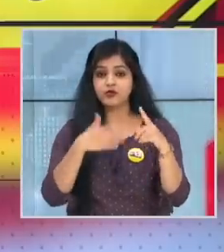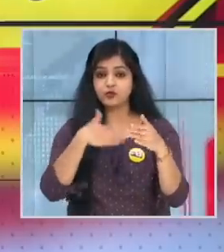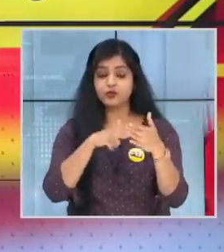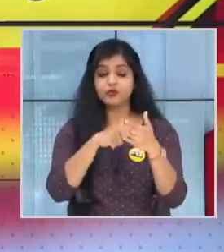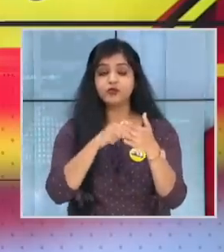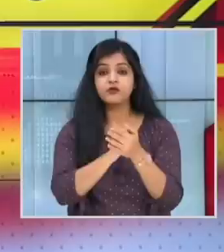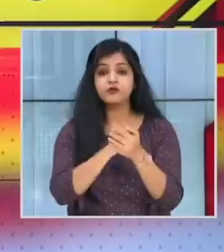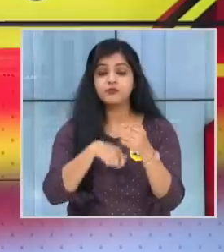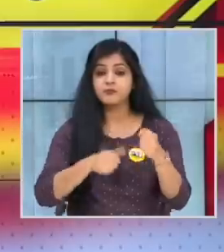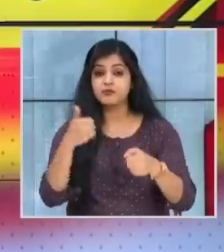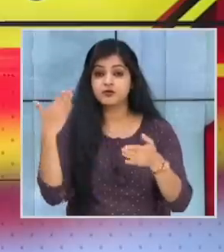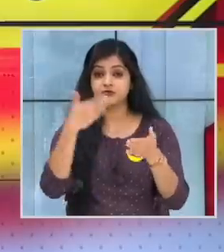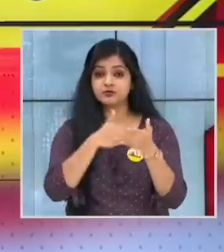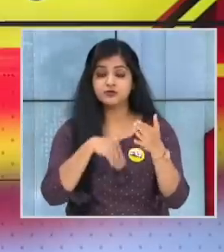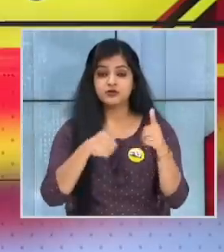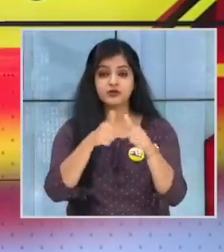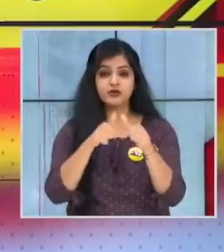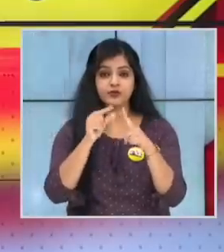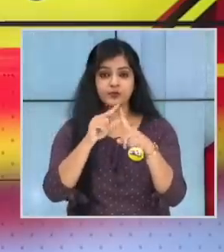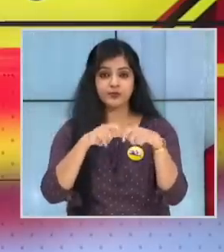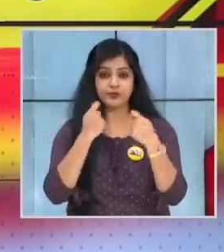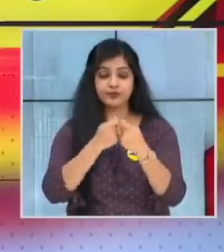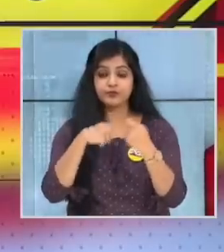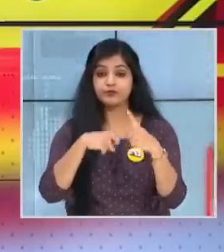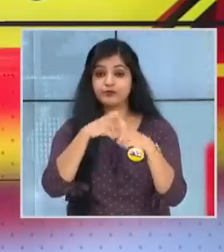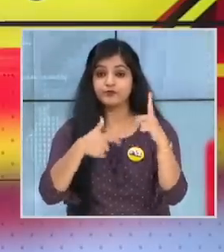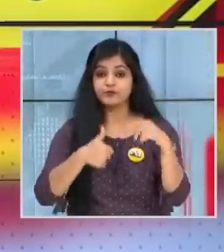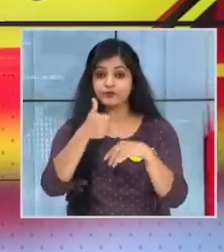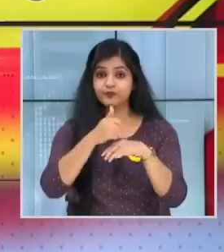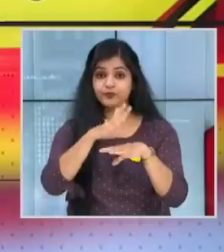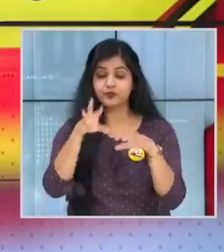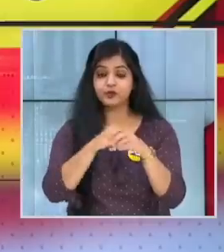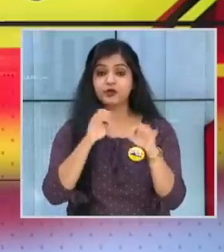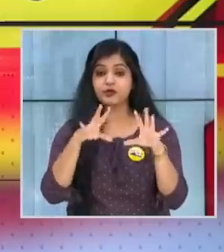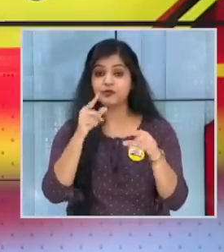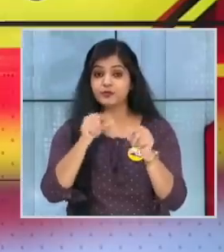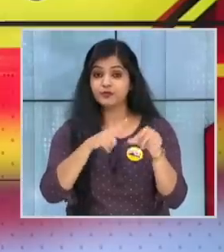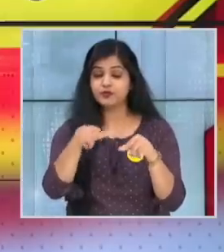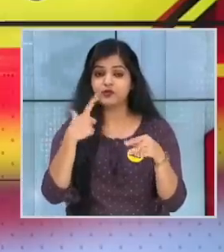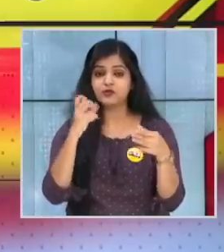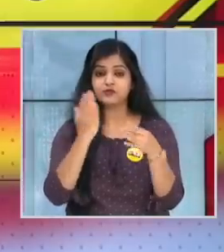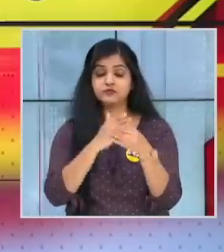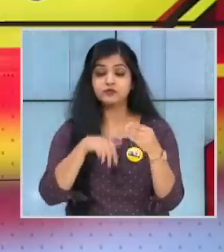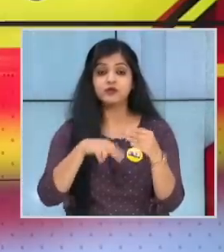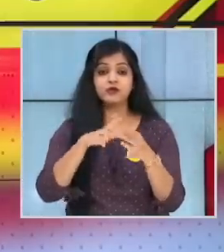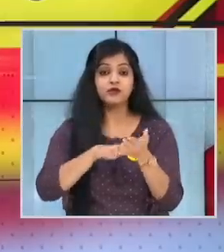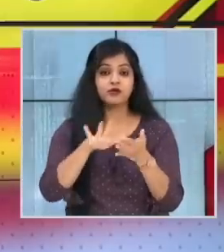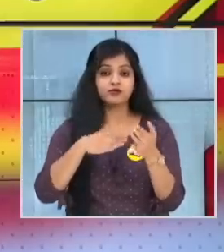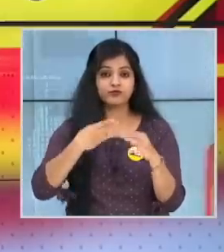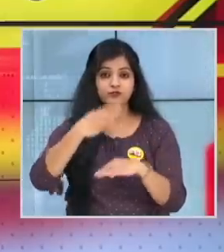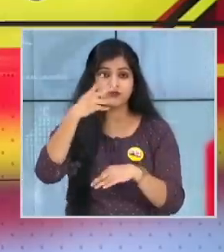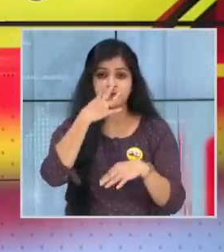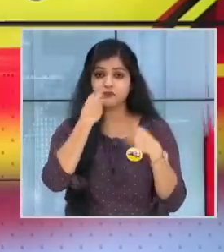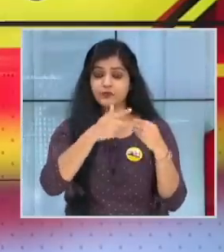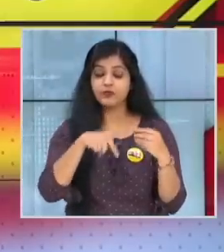കാര്യാലയത്തിലേക്ക് മാർച്ച് നടത്തിയ ആം ആദ്മി പാർട്ടി സംസ്ഥാന അധ്യക്ഷൻ ഉൾപ്പെടെ 10 പേർക്കെതിരെ കേസെടുത്ത് പോലീസ്. ദേശീയ പതാകയെ അപമാനിക്കൽ,